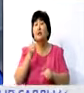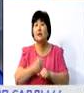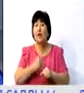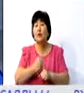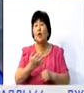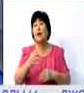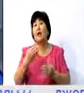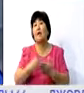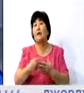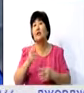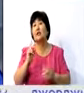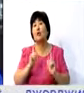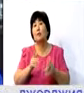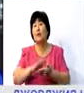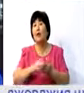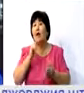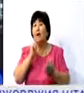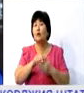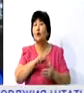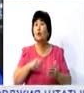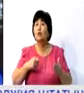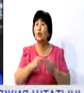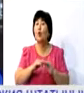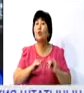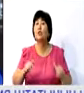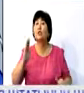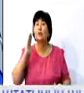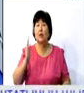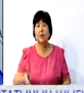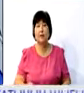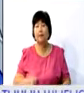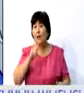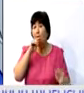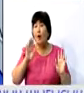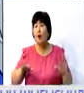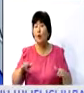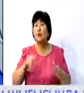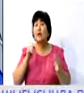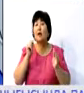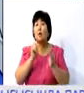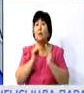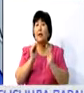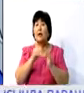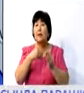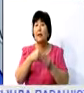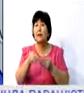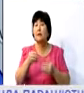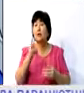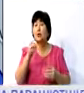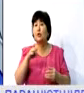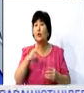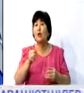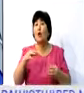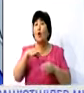жасалуда. Ерекшелігі қанаттыларды өздері өсіретін болады. Құстың балапанын сатып беріп 300 теңгеден